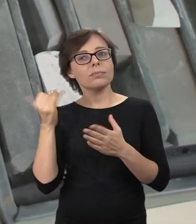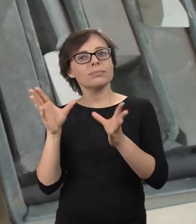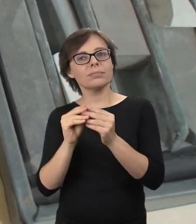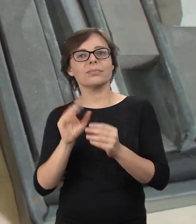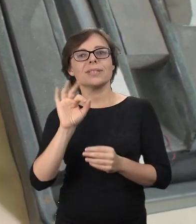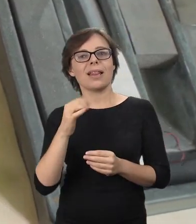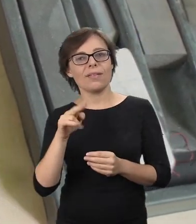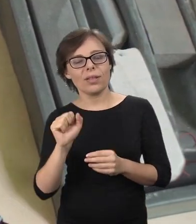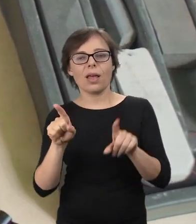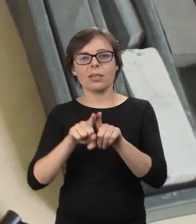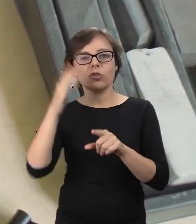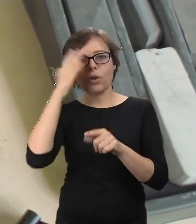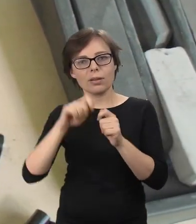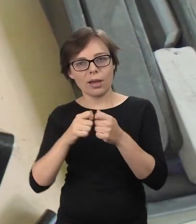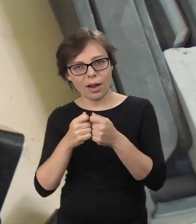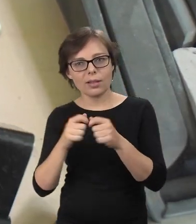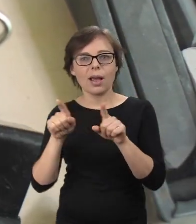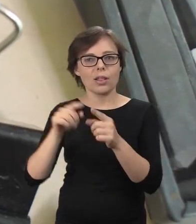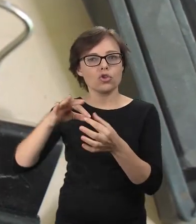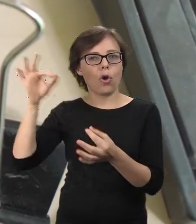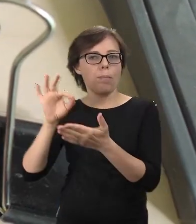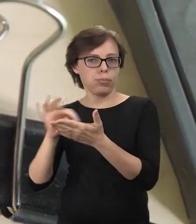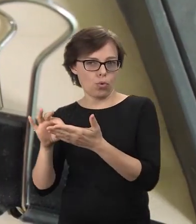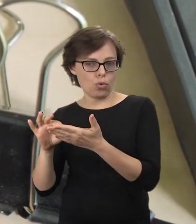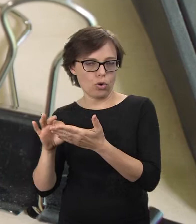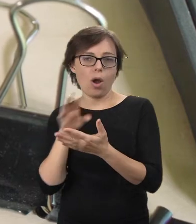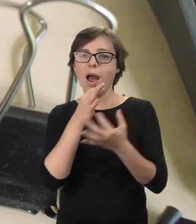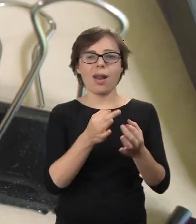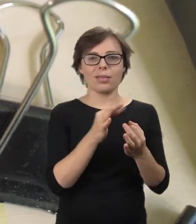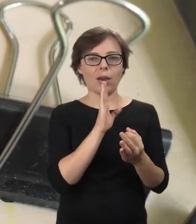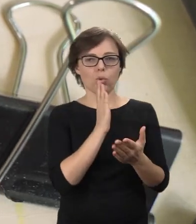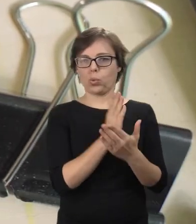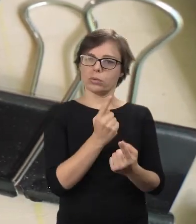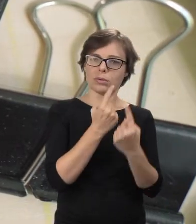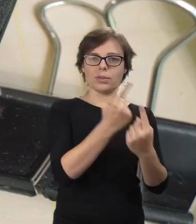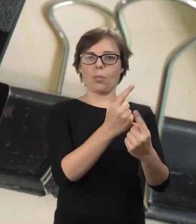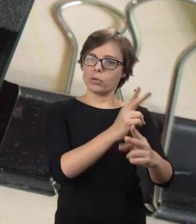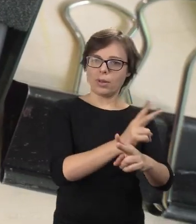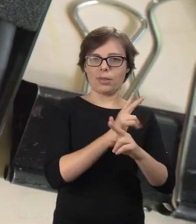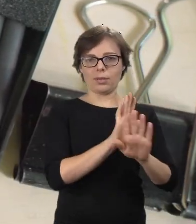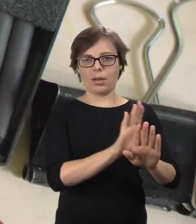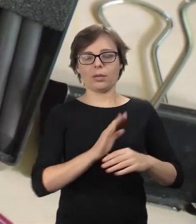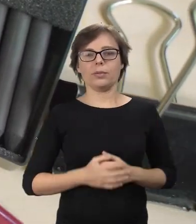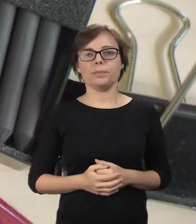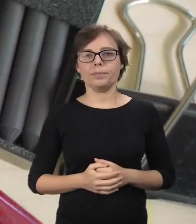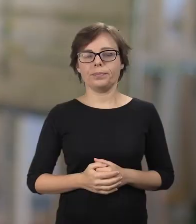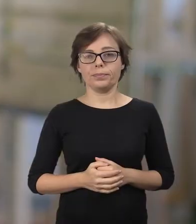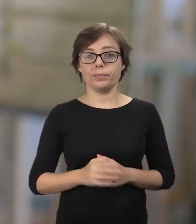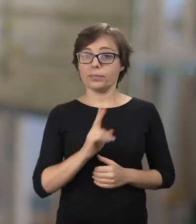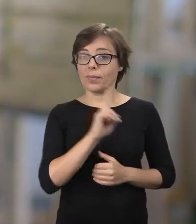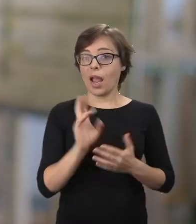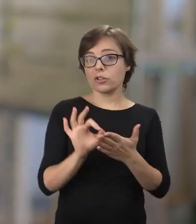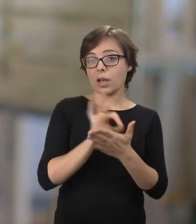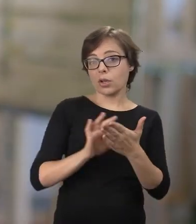towarzystwie sangwiny, czarnej kredki czy rysunku piórkiem, lecz samodzielnie, niezależnie.